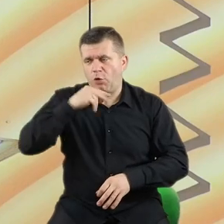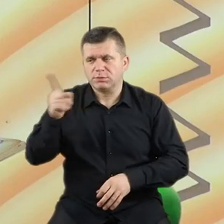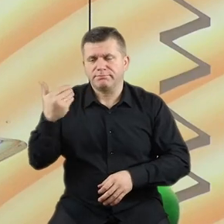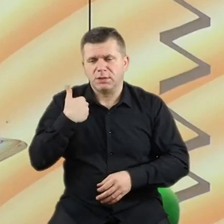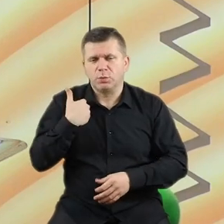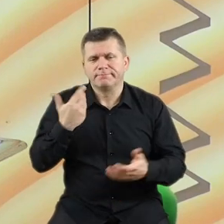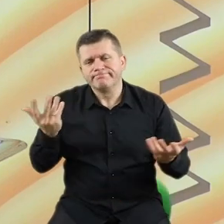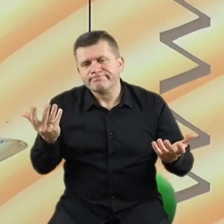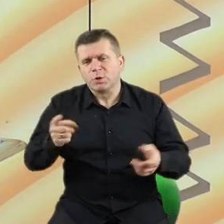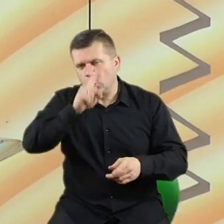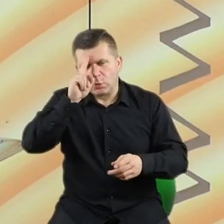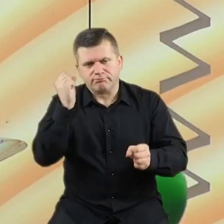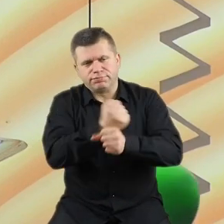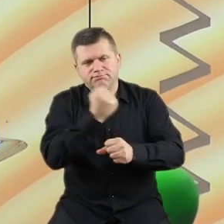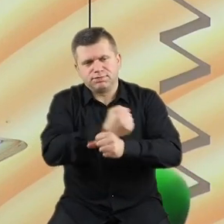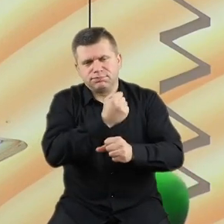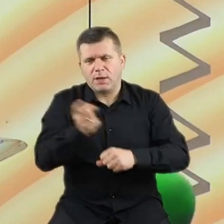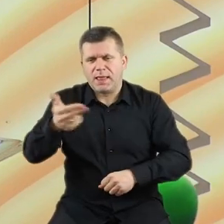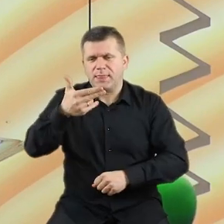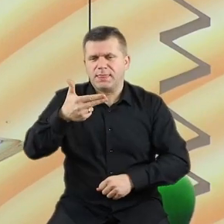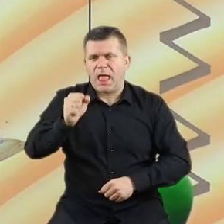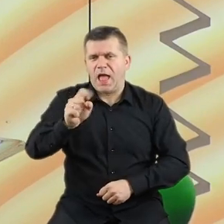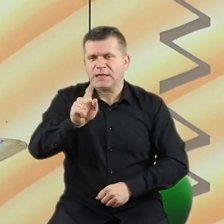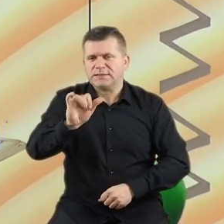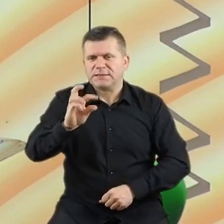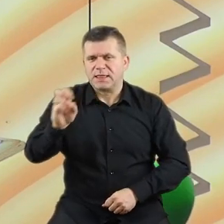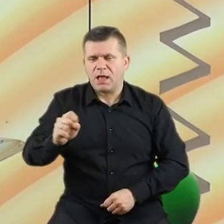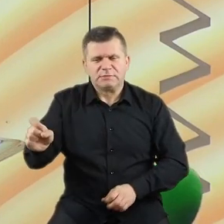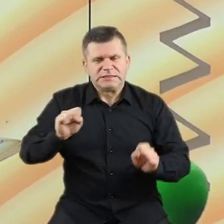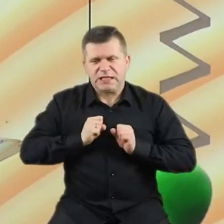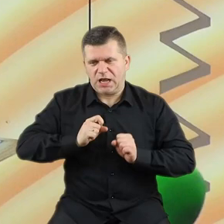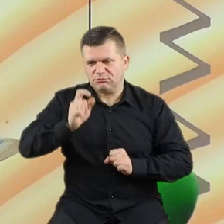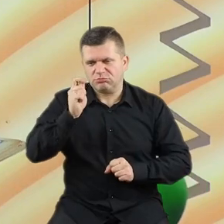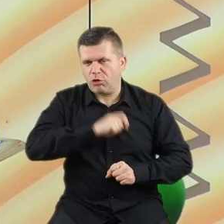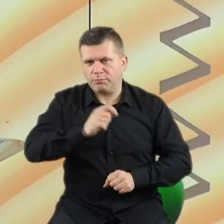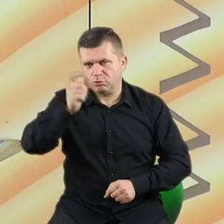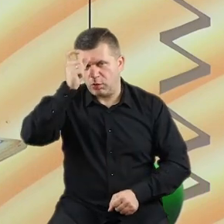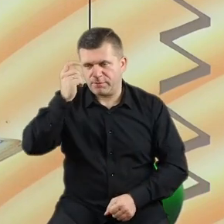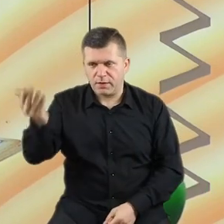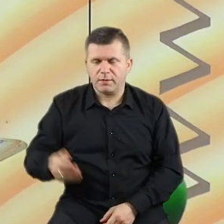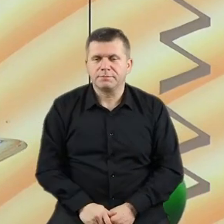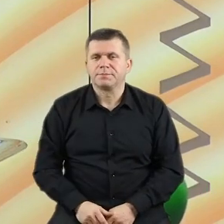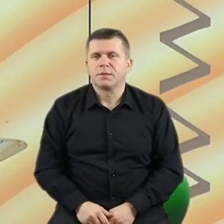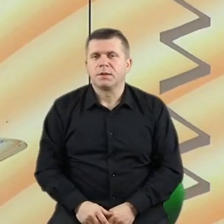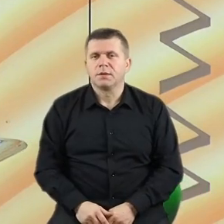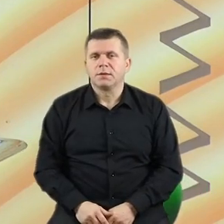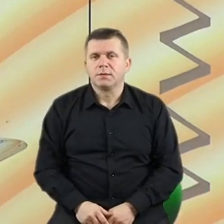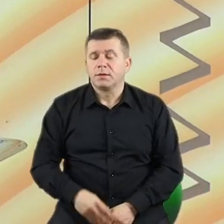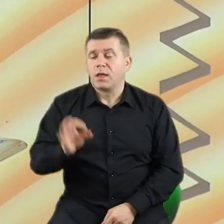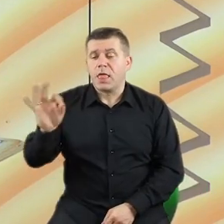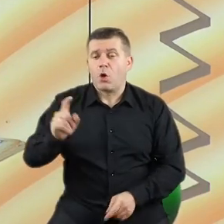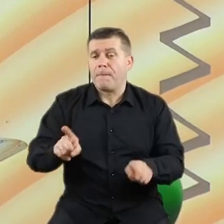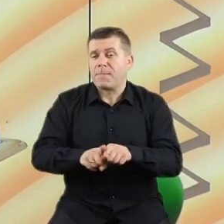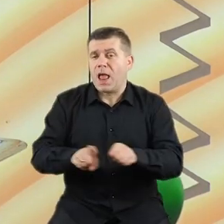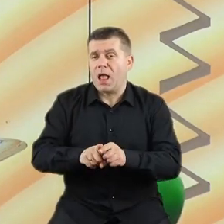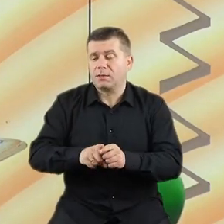był ludobójcą, że był nazistą, że był strasznym człowiekiem. Jeszcze jeden jego brat po tym, jak przeczytał książkę